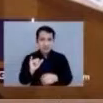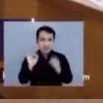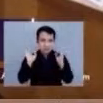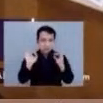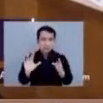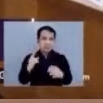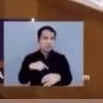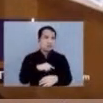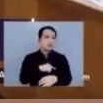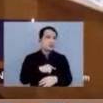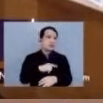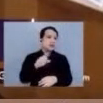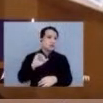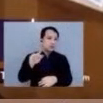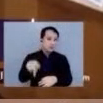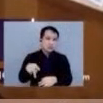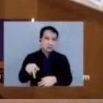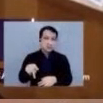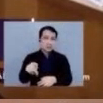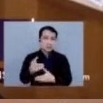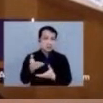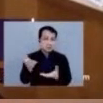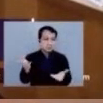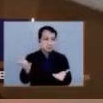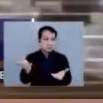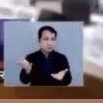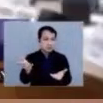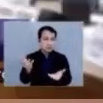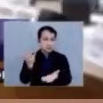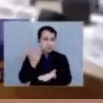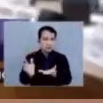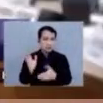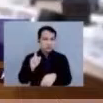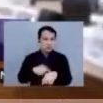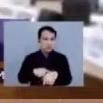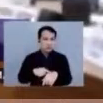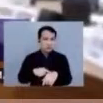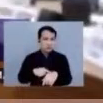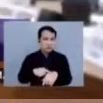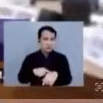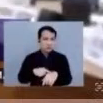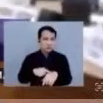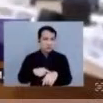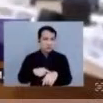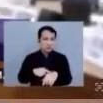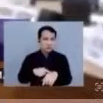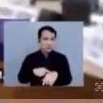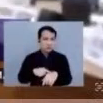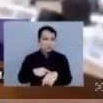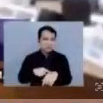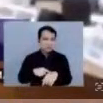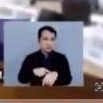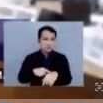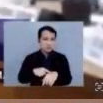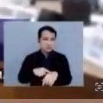the armed forces, useless and inutil. Natanong din. Tandaan nyo, may vlog